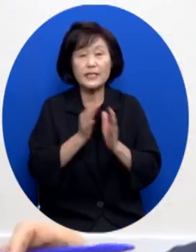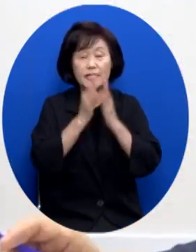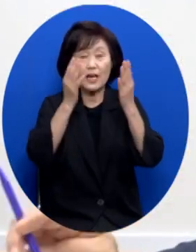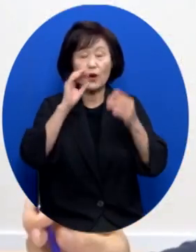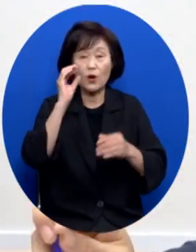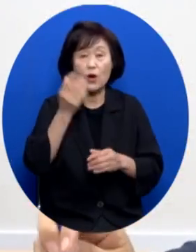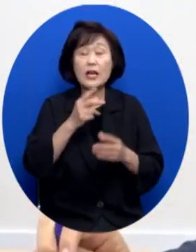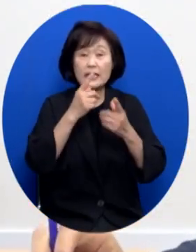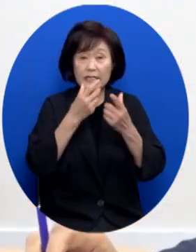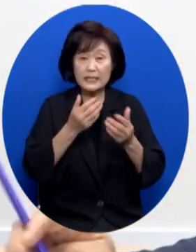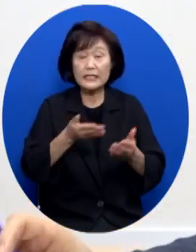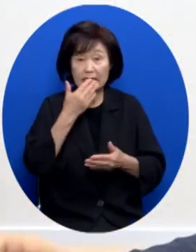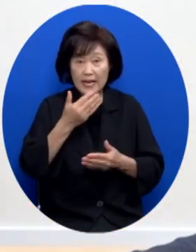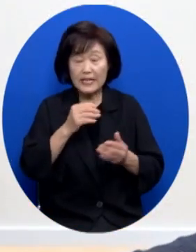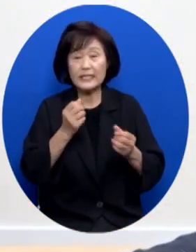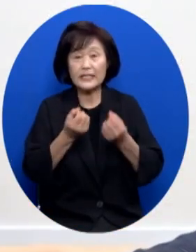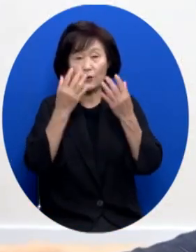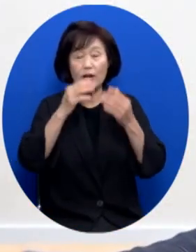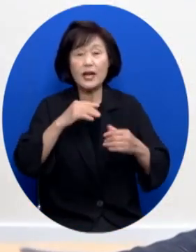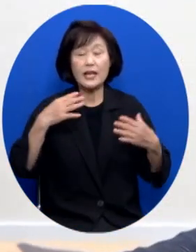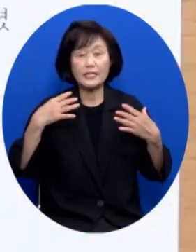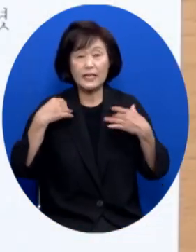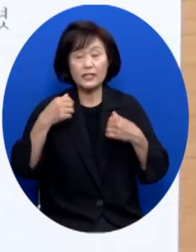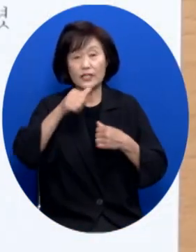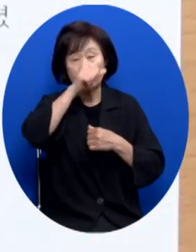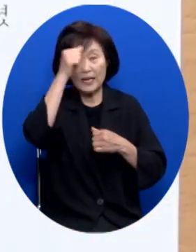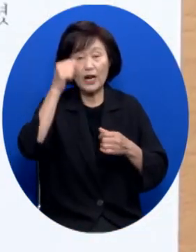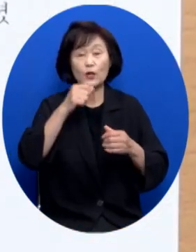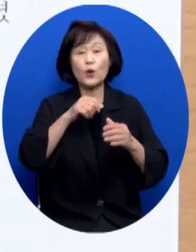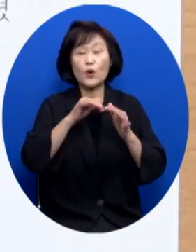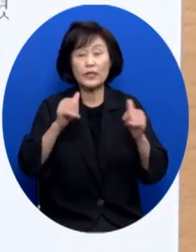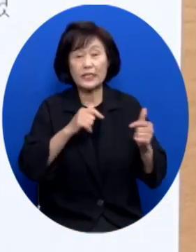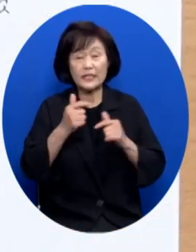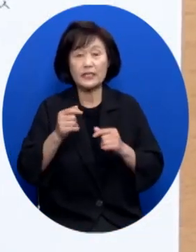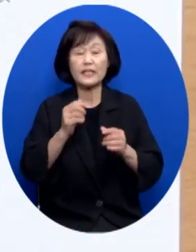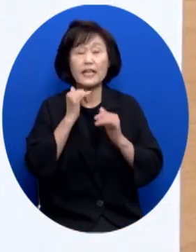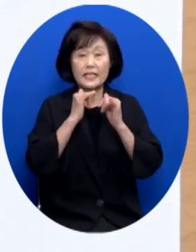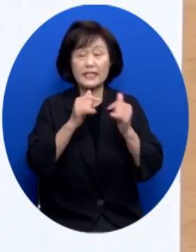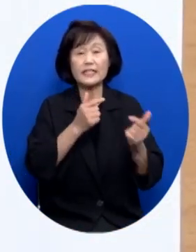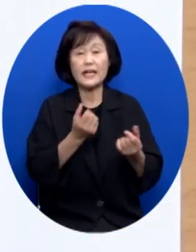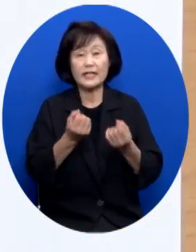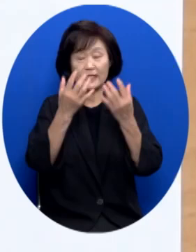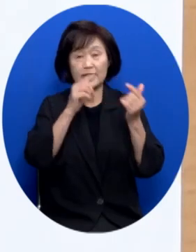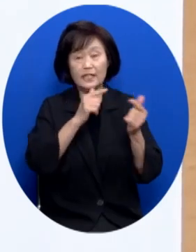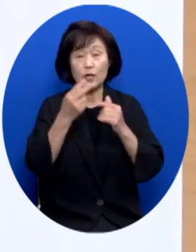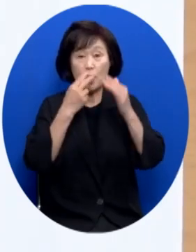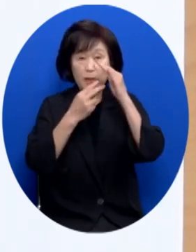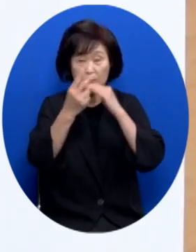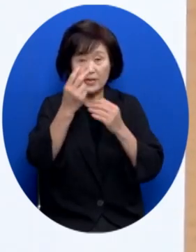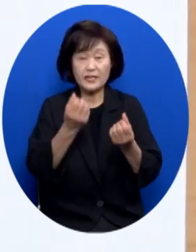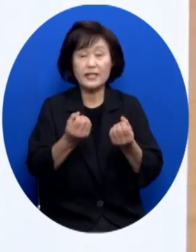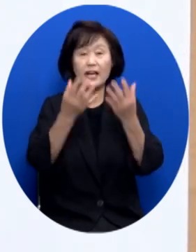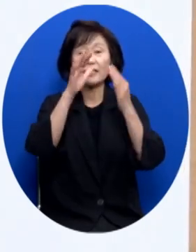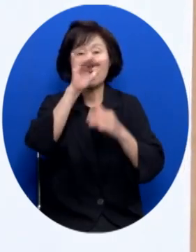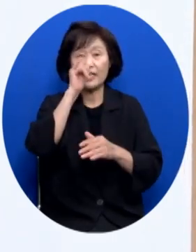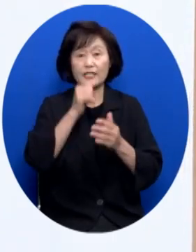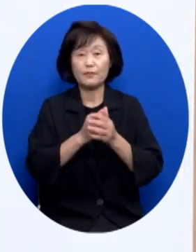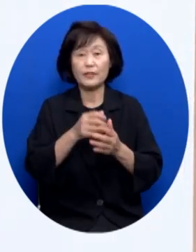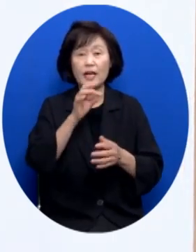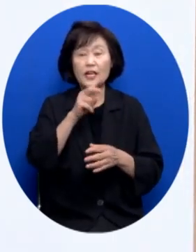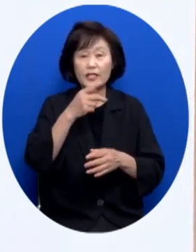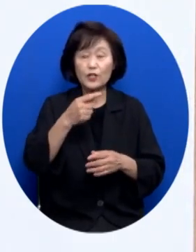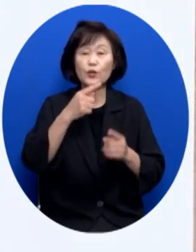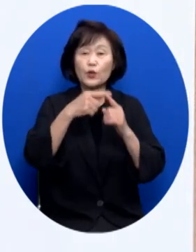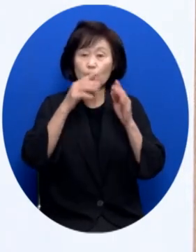부흥기도회, 자랑스러운 장로교 인상 시상식, 비전 선언문 등을 진행합니다. 예배 설교는 연동교회 이성희